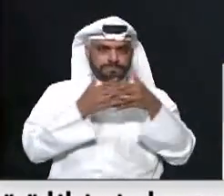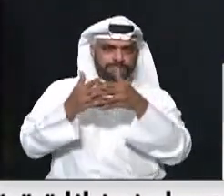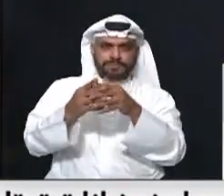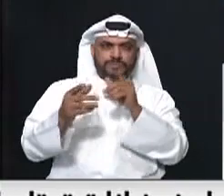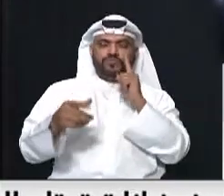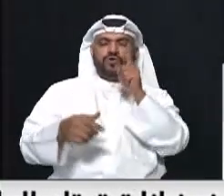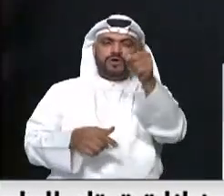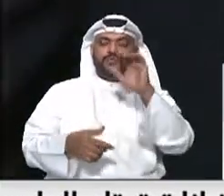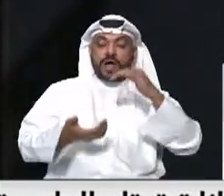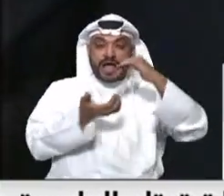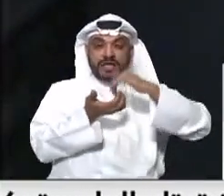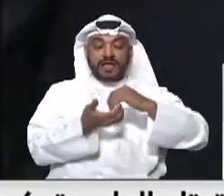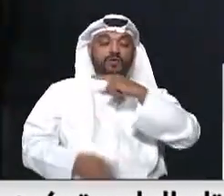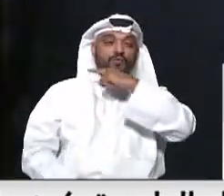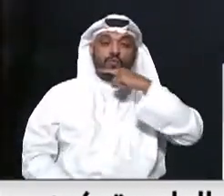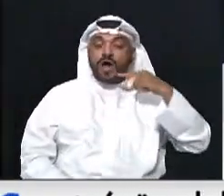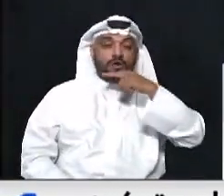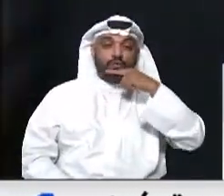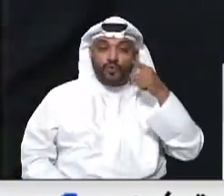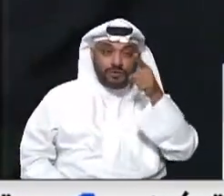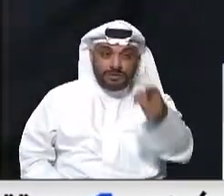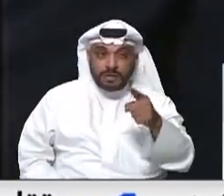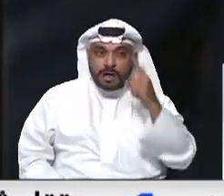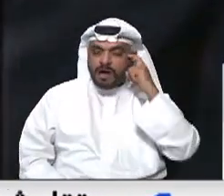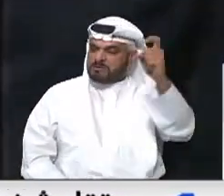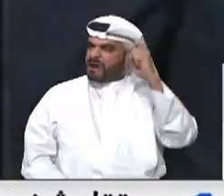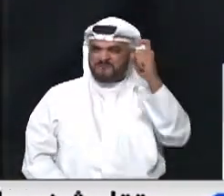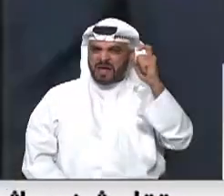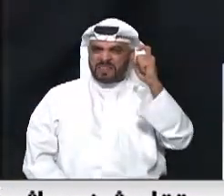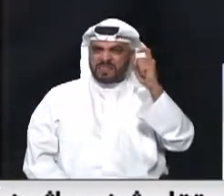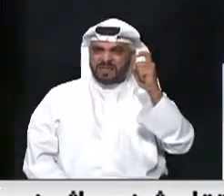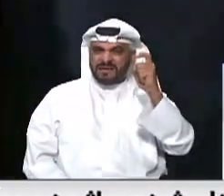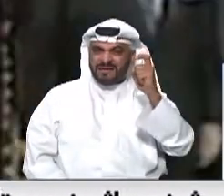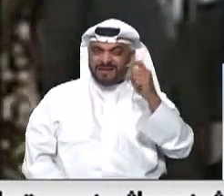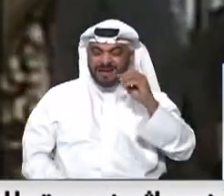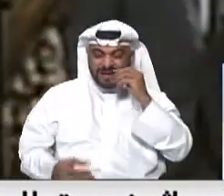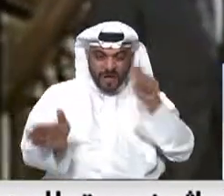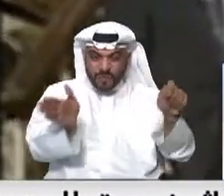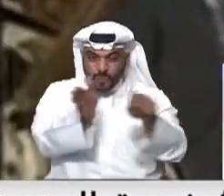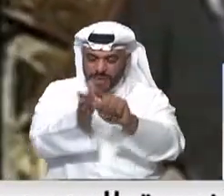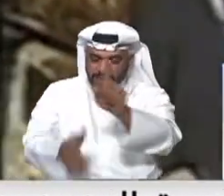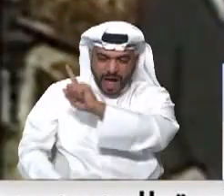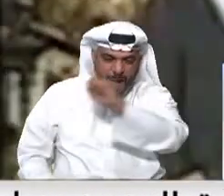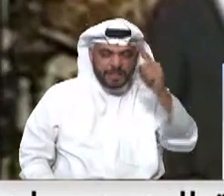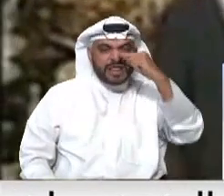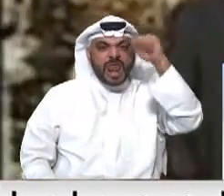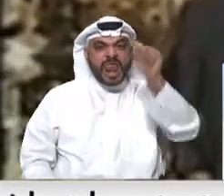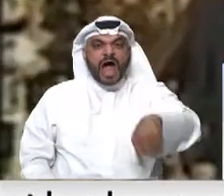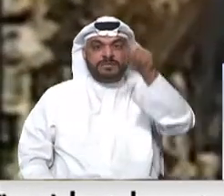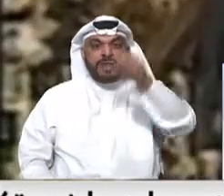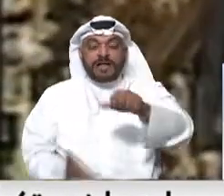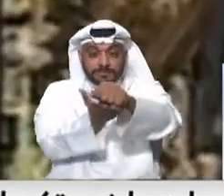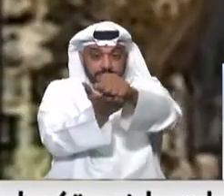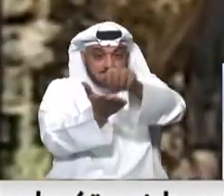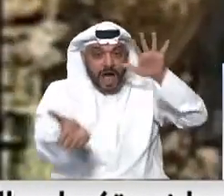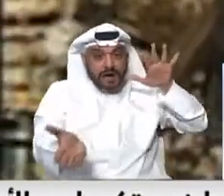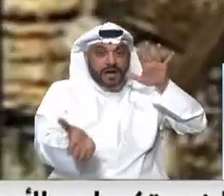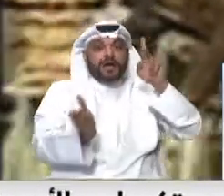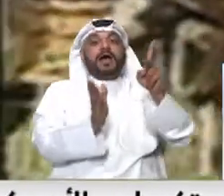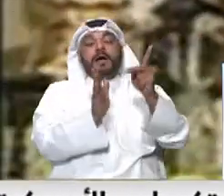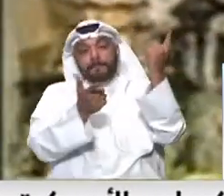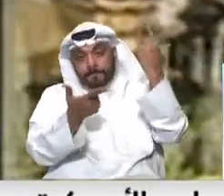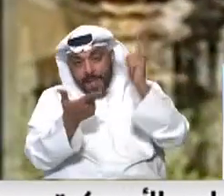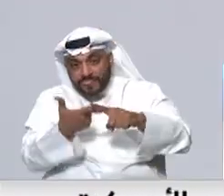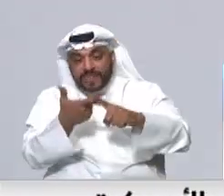وقادة الاتحاد السوفيتي، رافضة أي تهاون أو تفاوض قبل تحرير دولة الكويت في ذات الوقت الذي